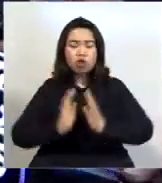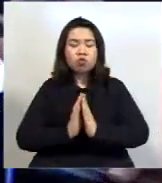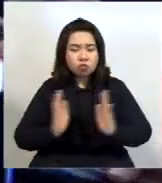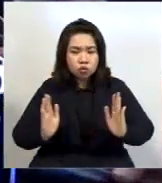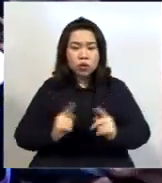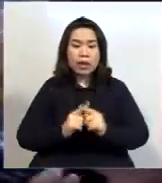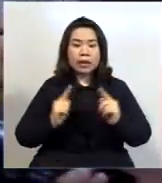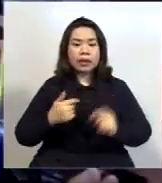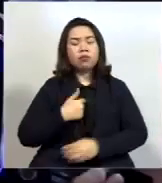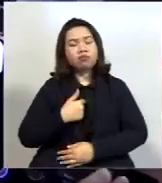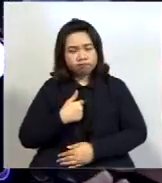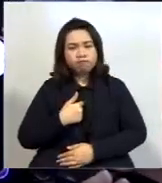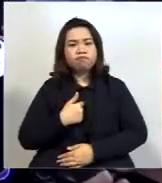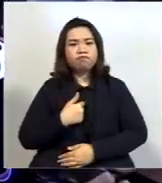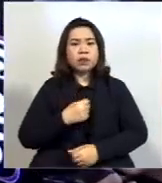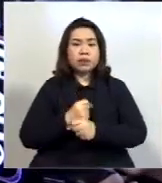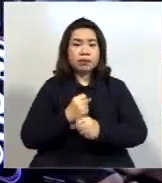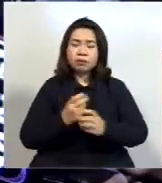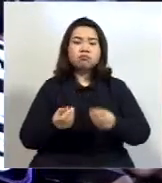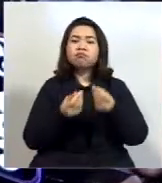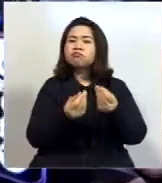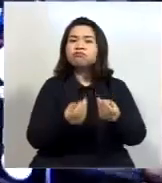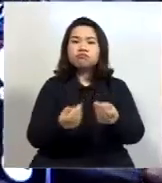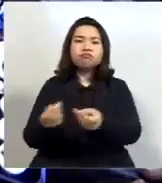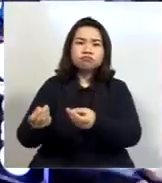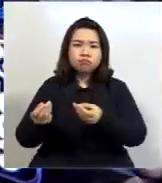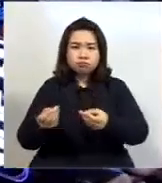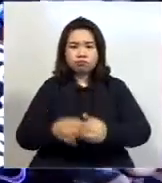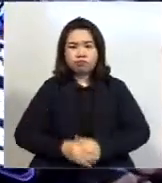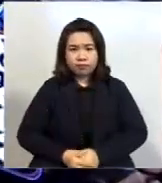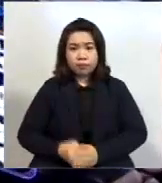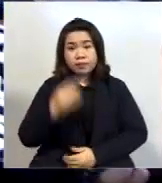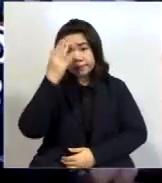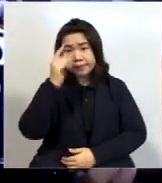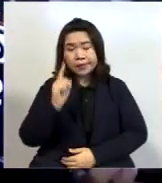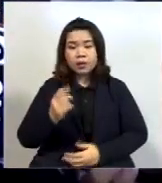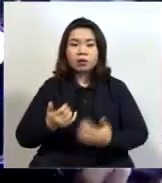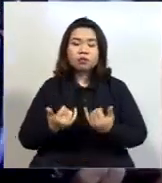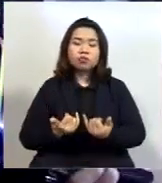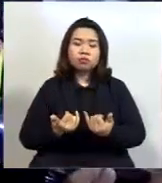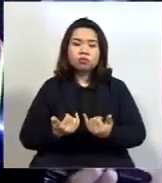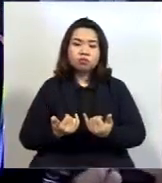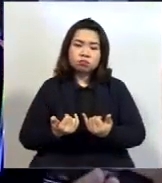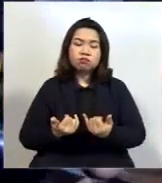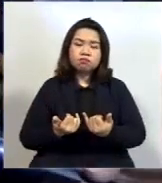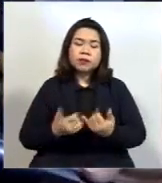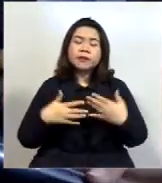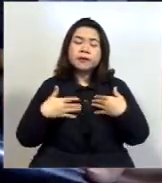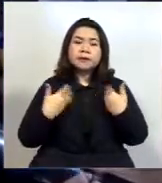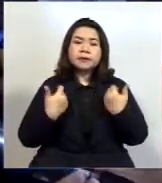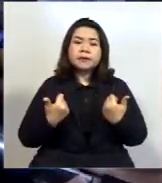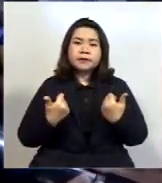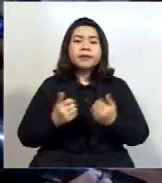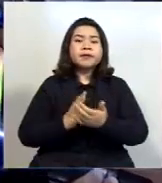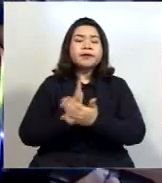ต่ผมก็จะทำทุกอย่างให้กับทุกคนนั่นแหละเพราะว่าวันนี้ก็สบายใจไปอย่างนึงก็